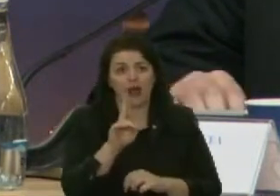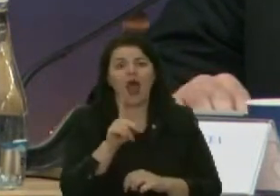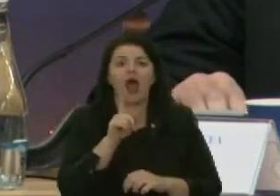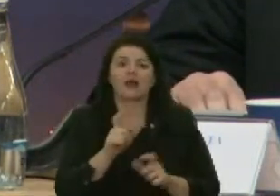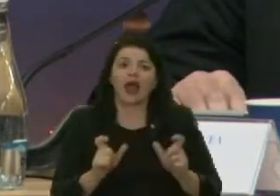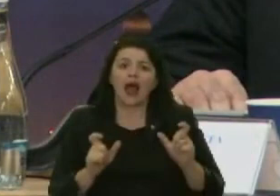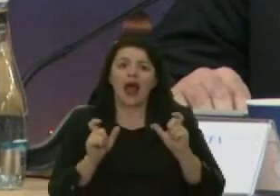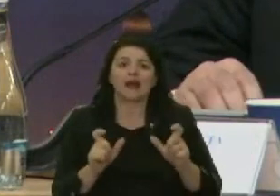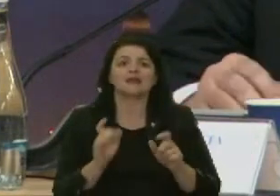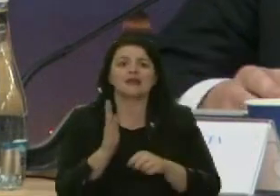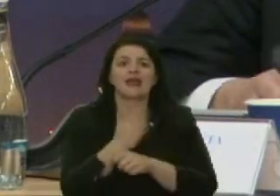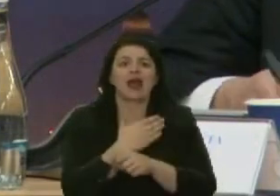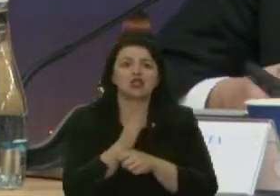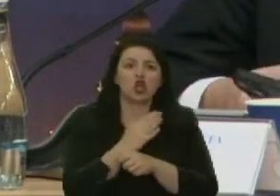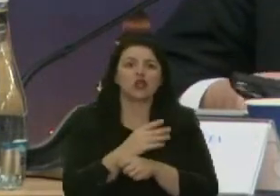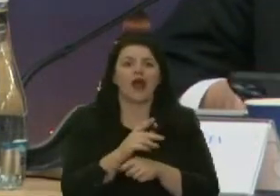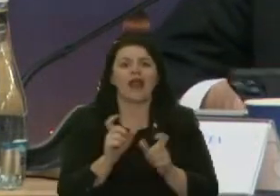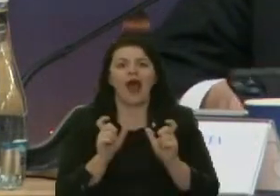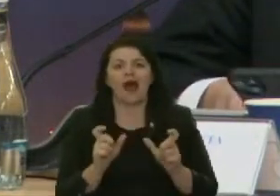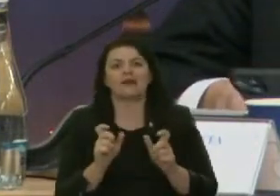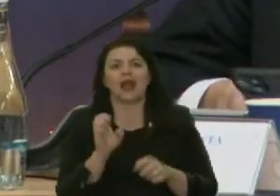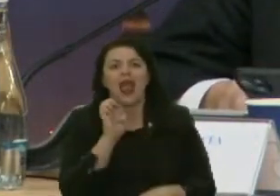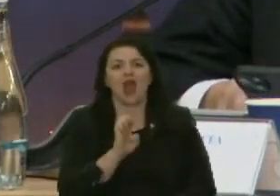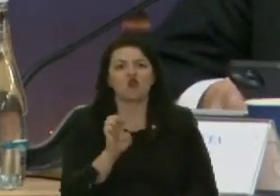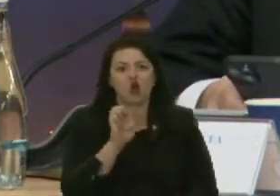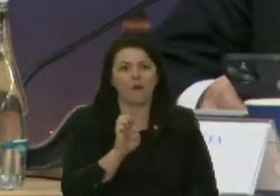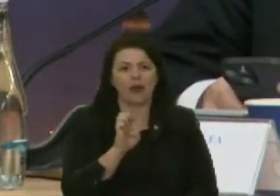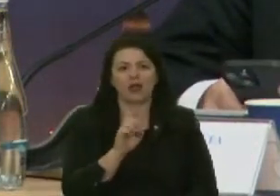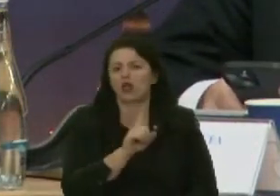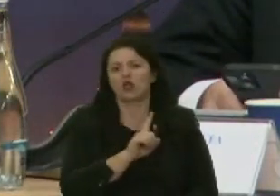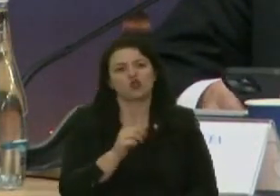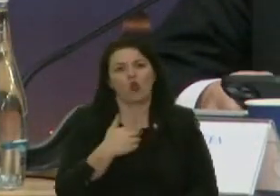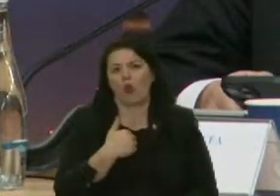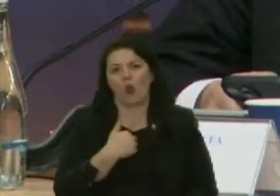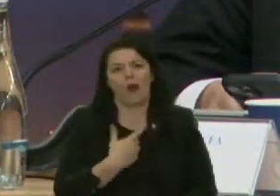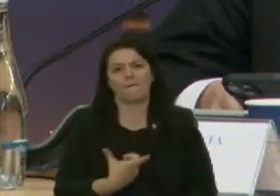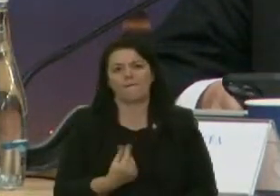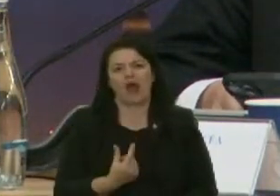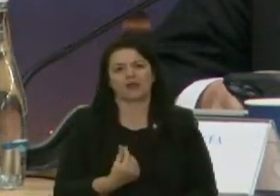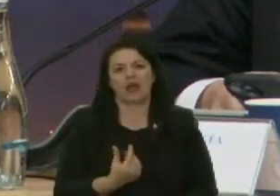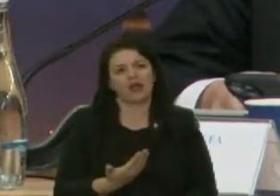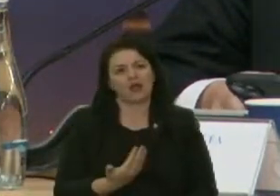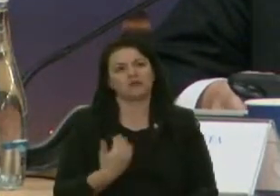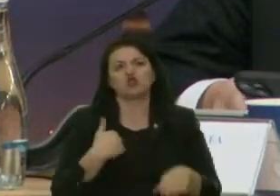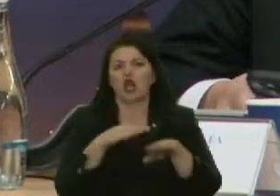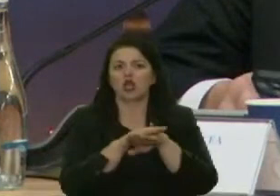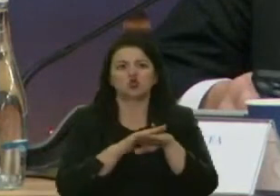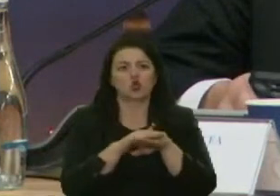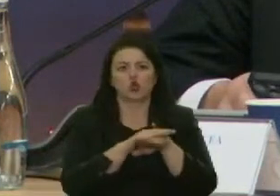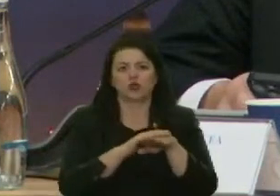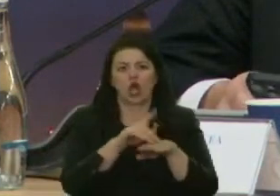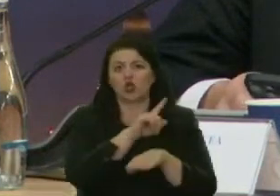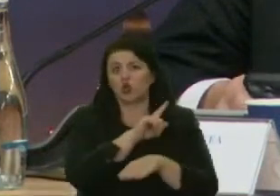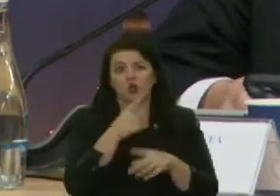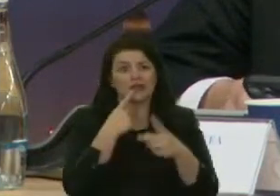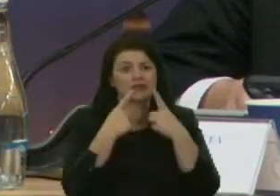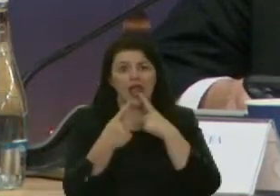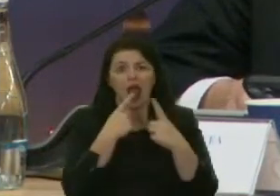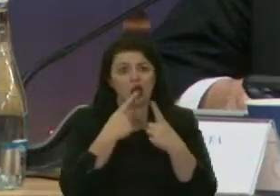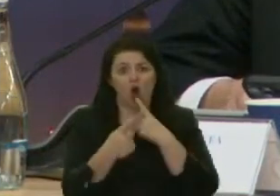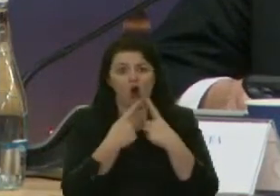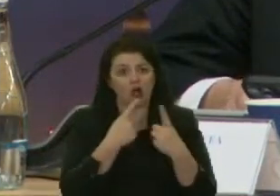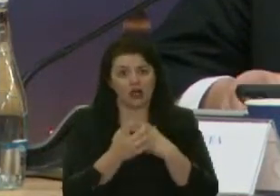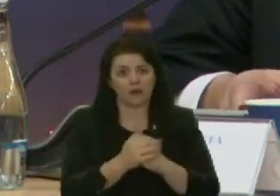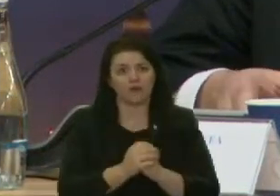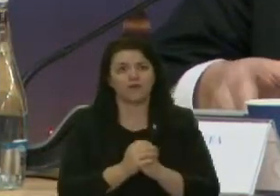antinaționale antieuropene nu vor avea în mine un partener de aceea o să mi cer scuze dar n o să intru într un dialog ci pur și simplu până când